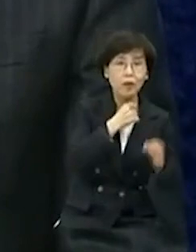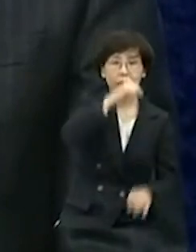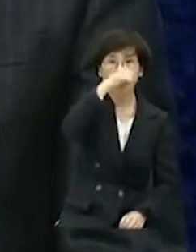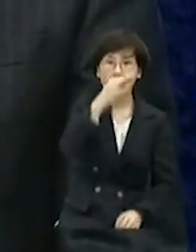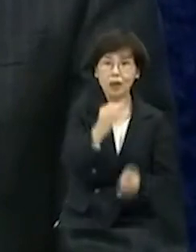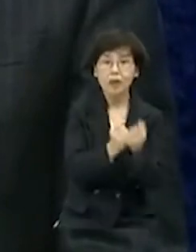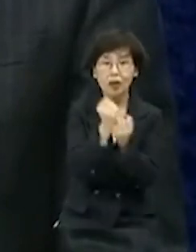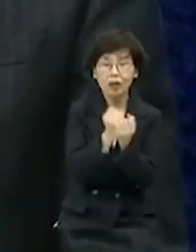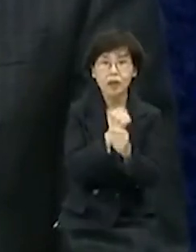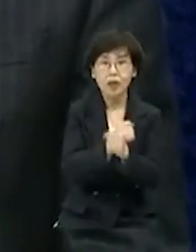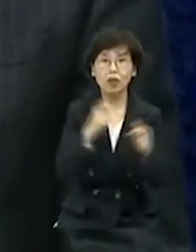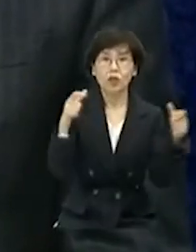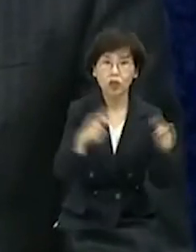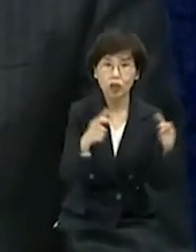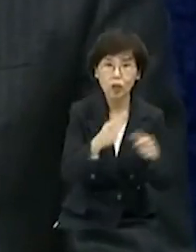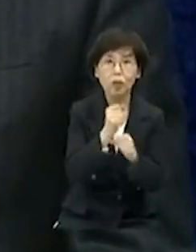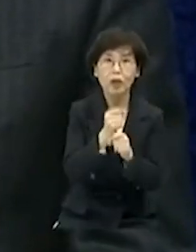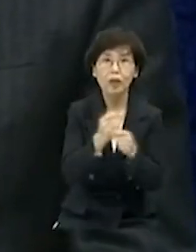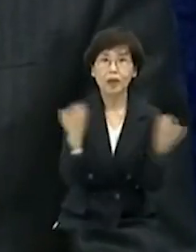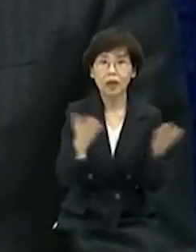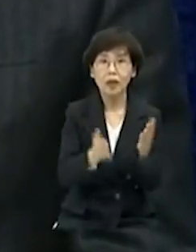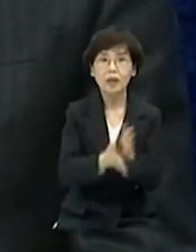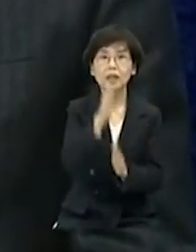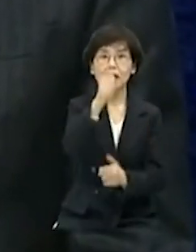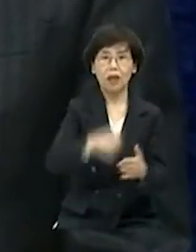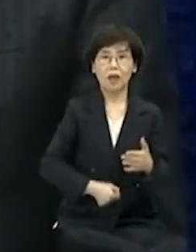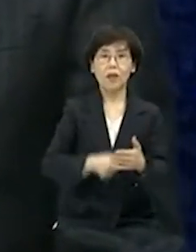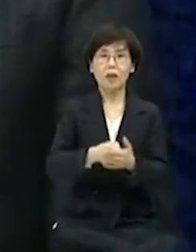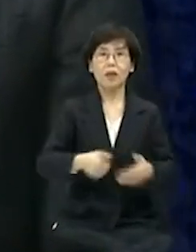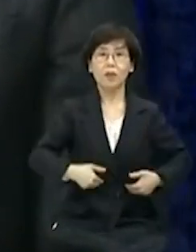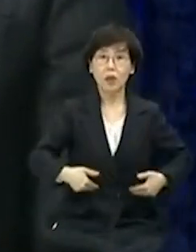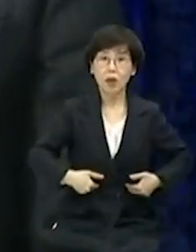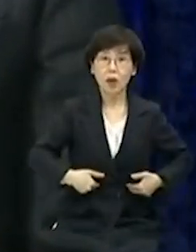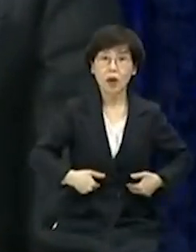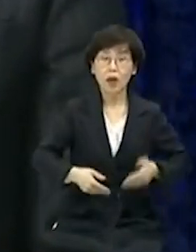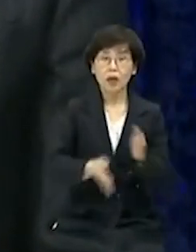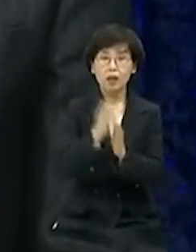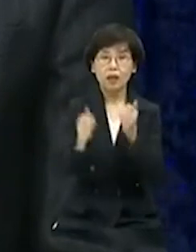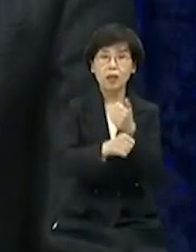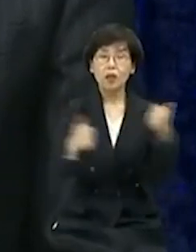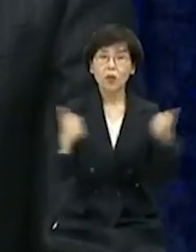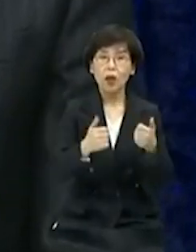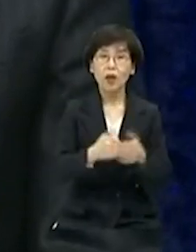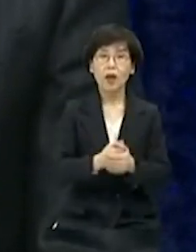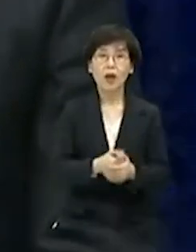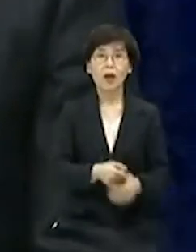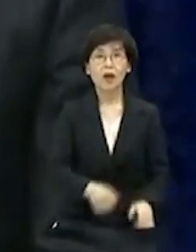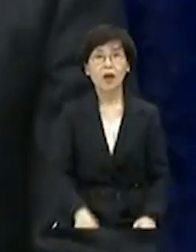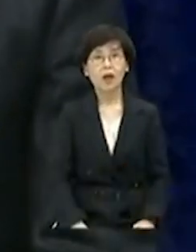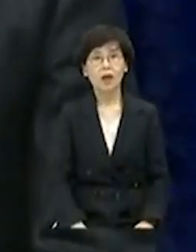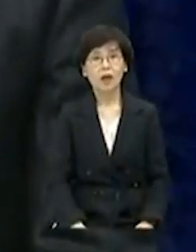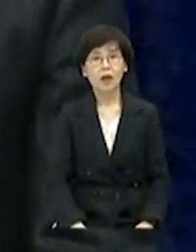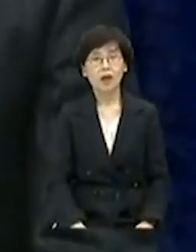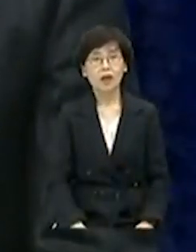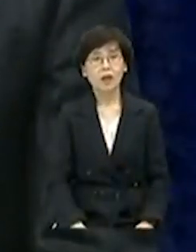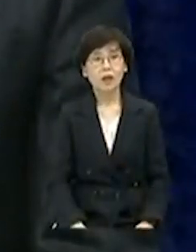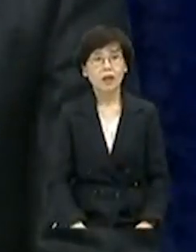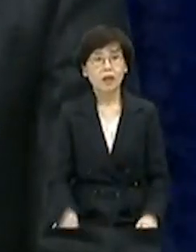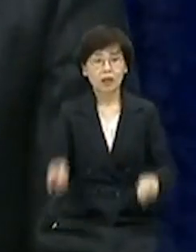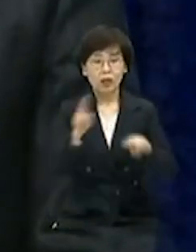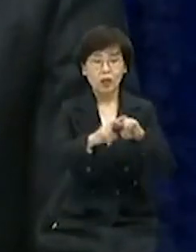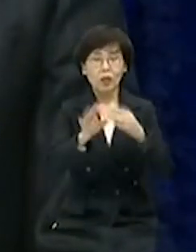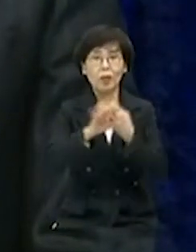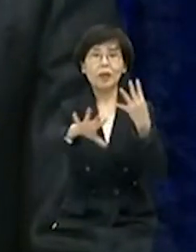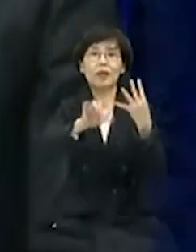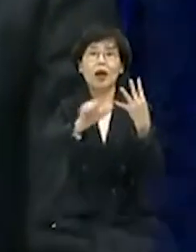예산을 설득해서 다이어트하고 만드는 것은 시장의 결단이 필요한 것이고 시의회가 취임하시면 4월 초인데요.